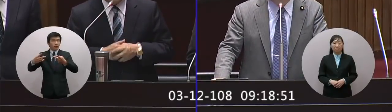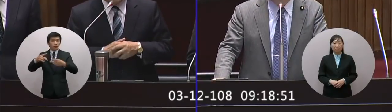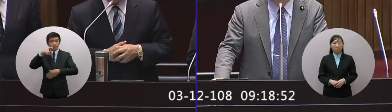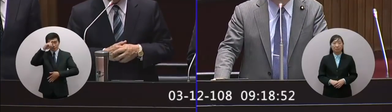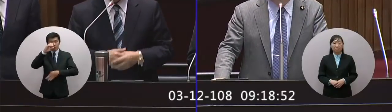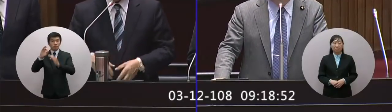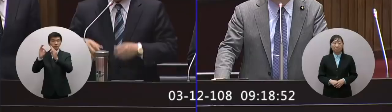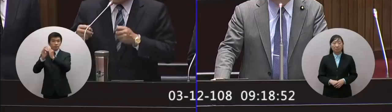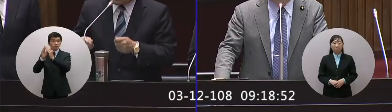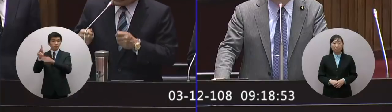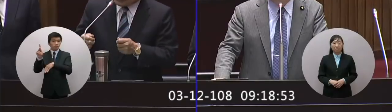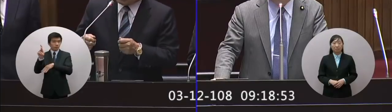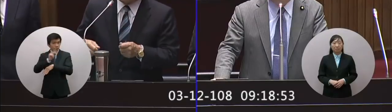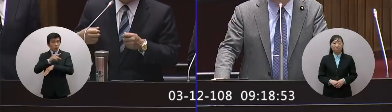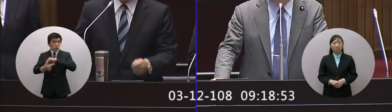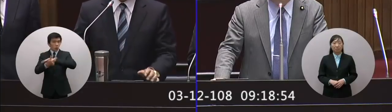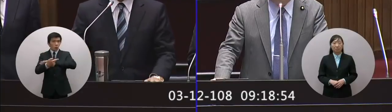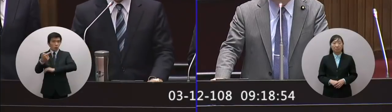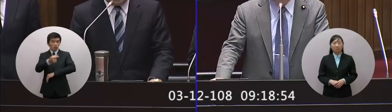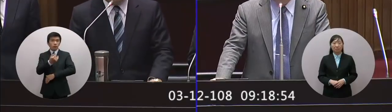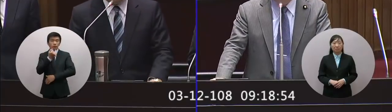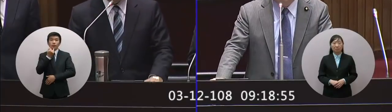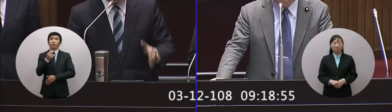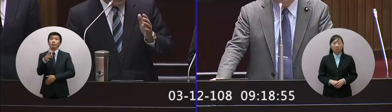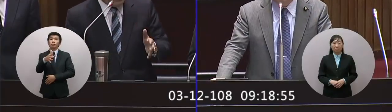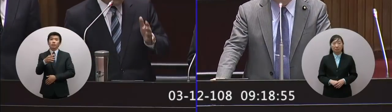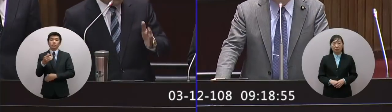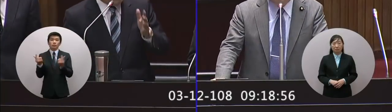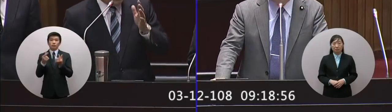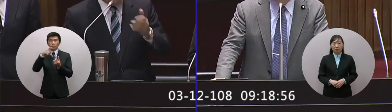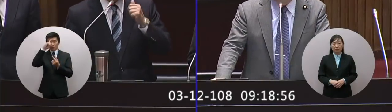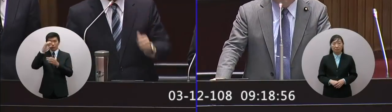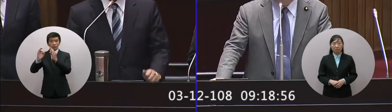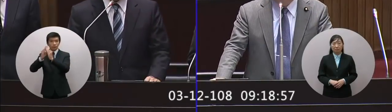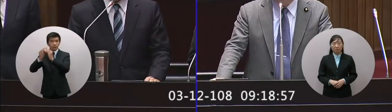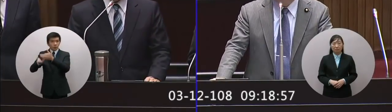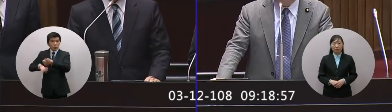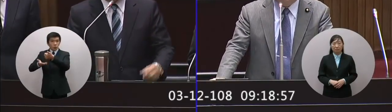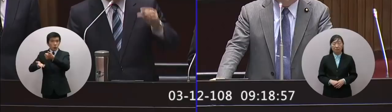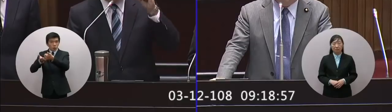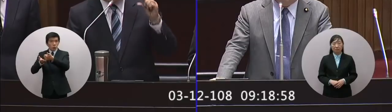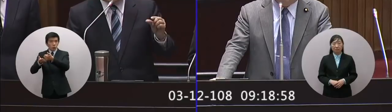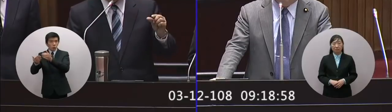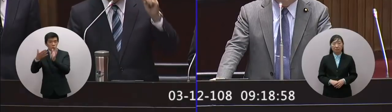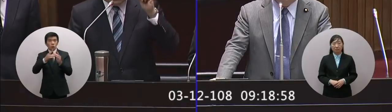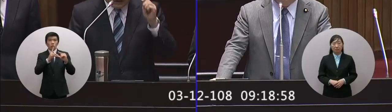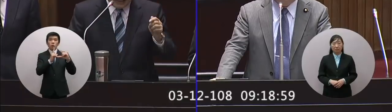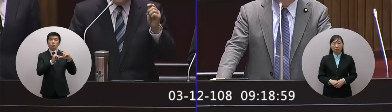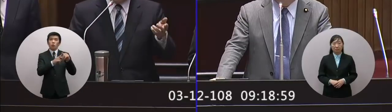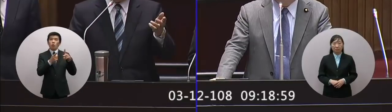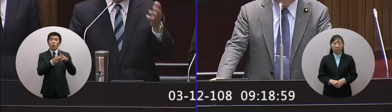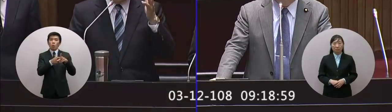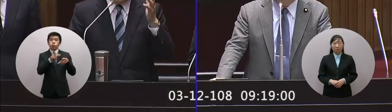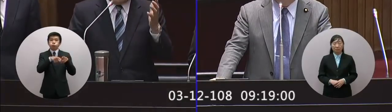速，也就是真正鼓励银行贷款给中小企业，尤其是。